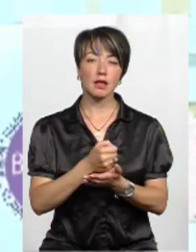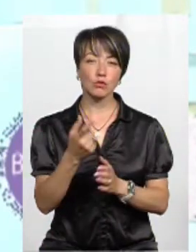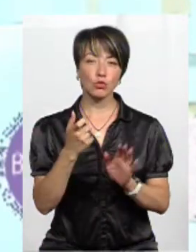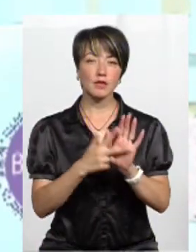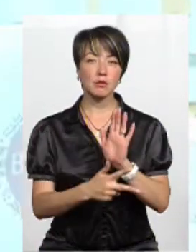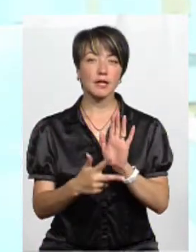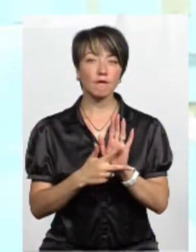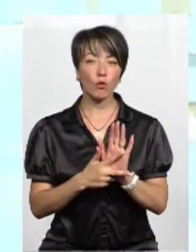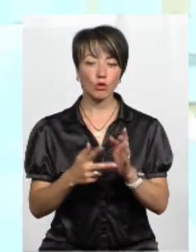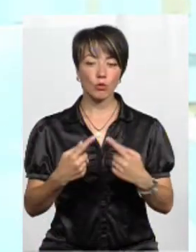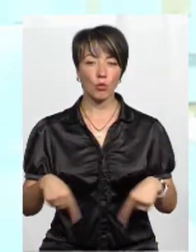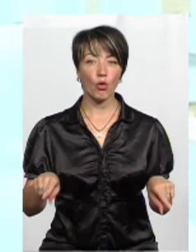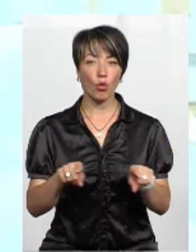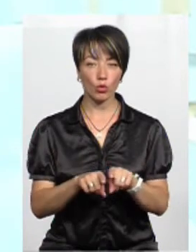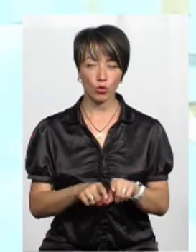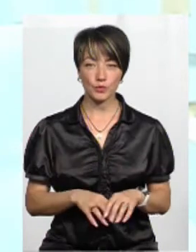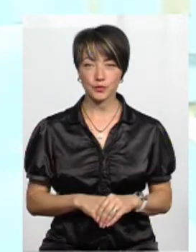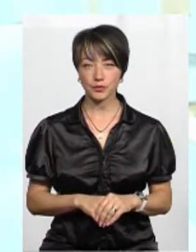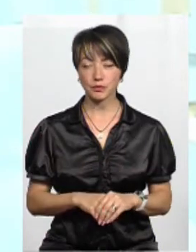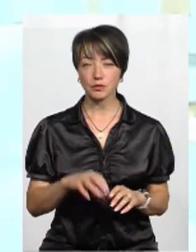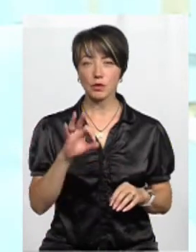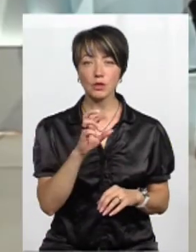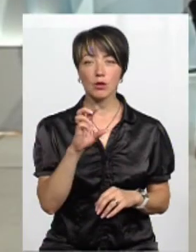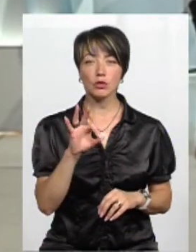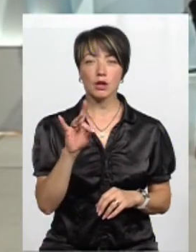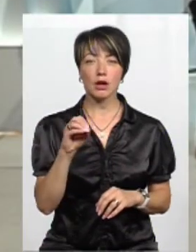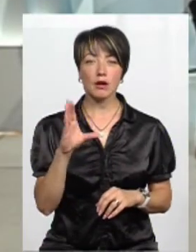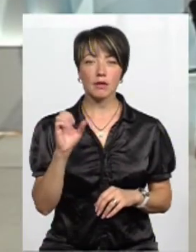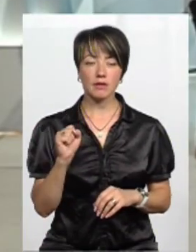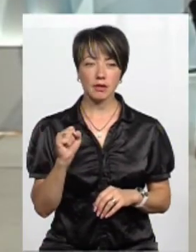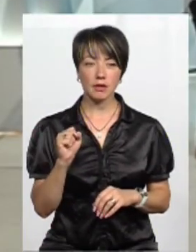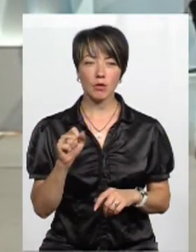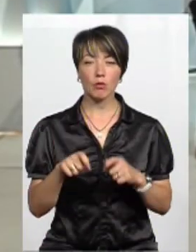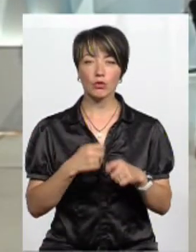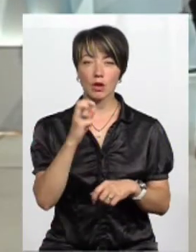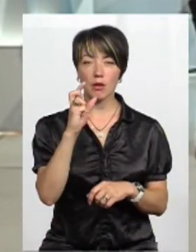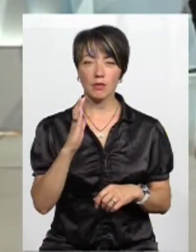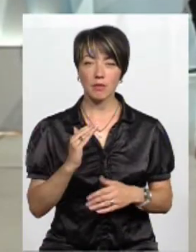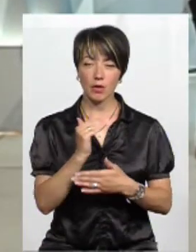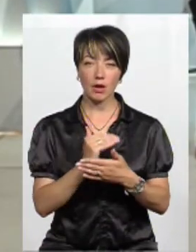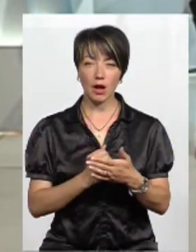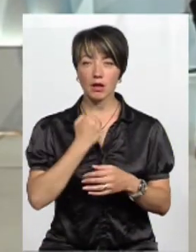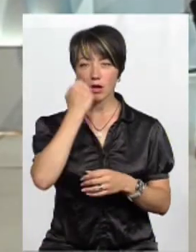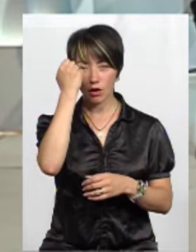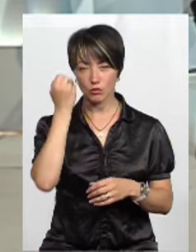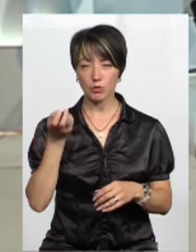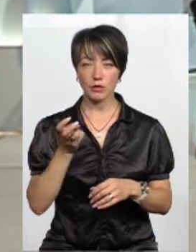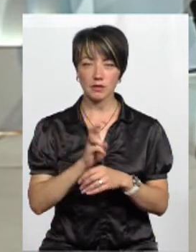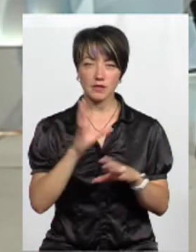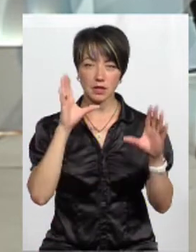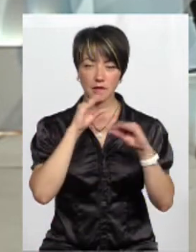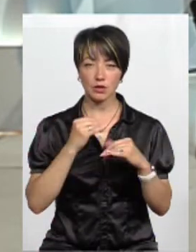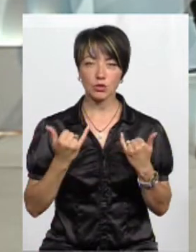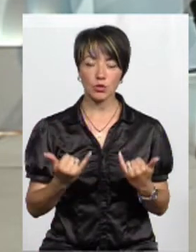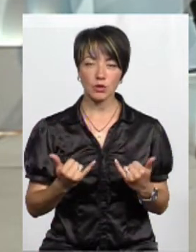по 188-му округу. Оксана Бочкарьова порушує наш алфавітний порядок, але дякую, що